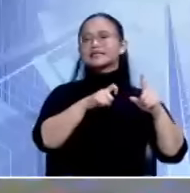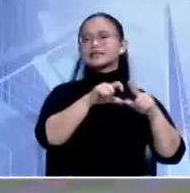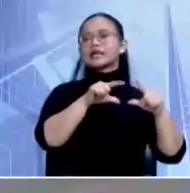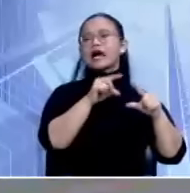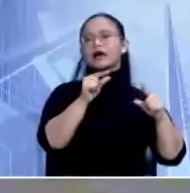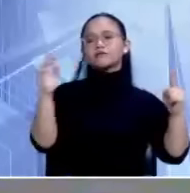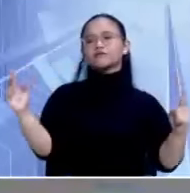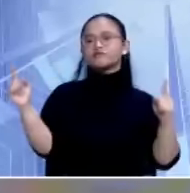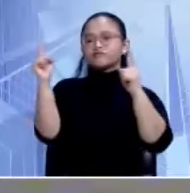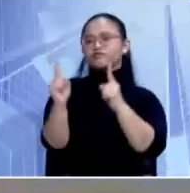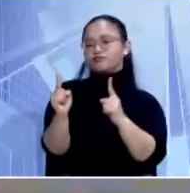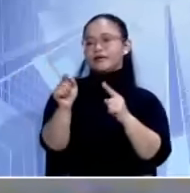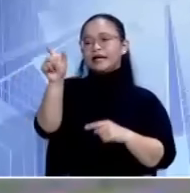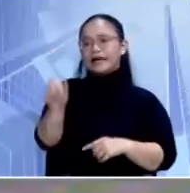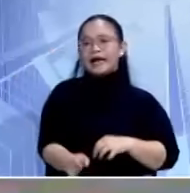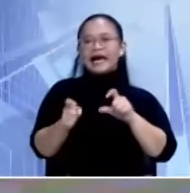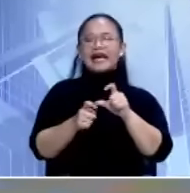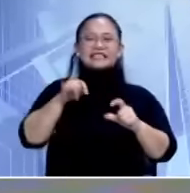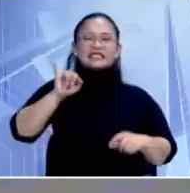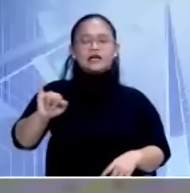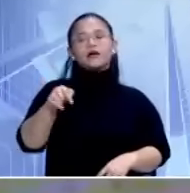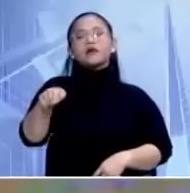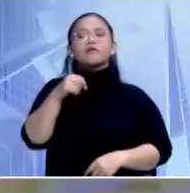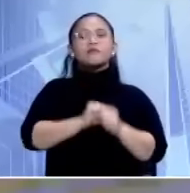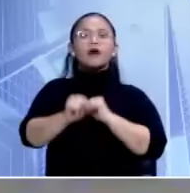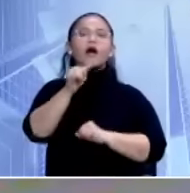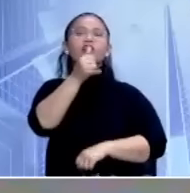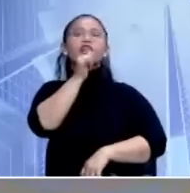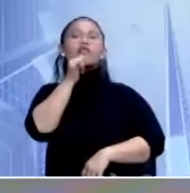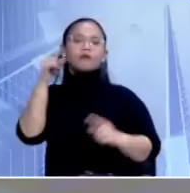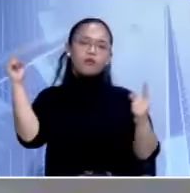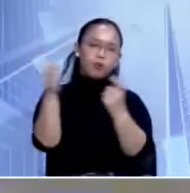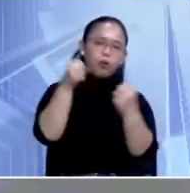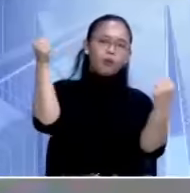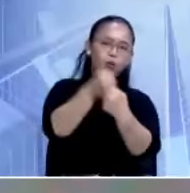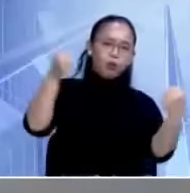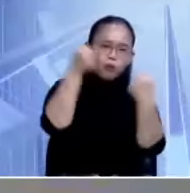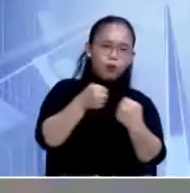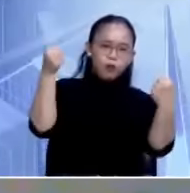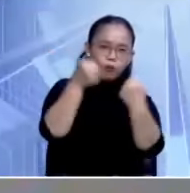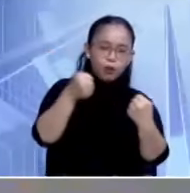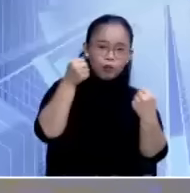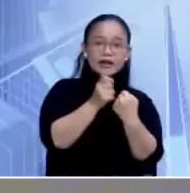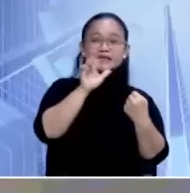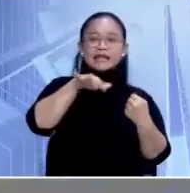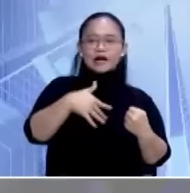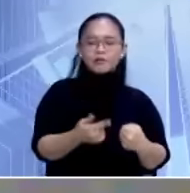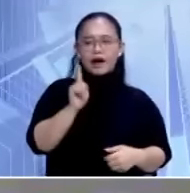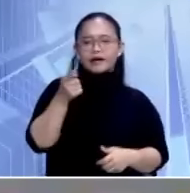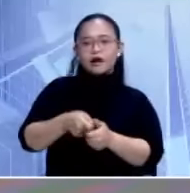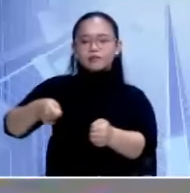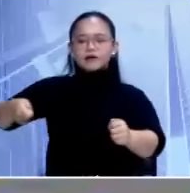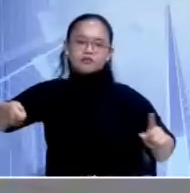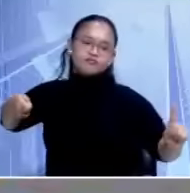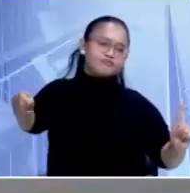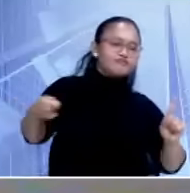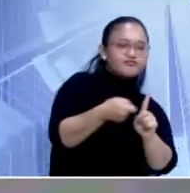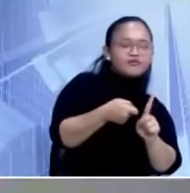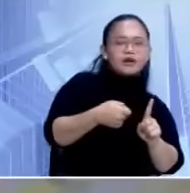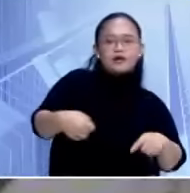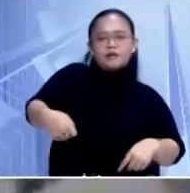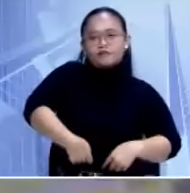dengan pelaku SI yang sedang dalam pengaruh minuman keras. Pelaku mengambil pisau dapur dan langsung menikam korban di